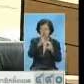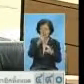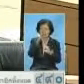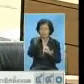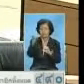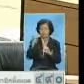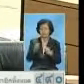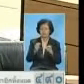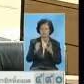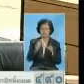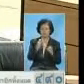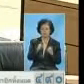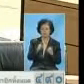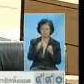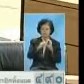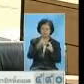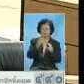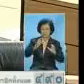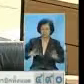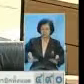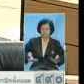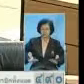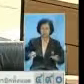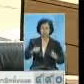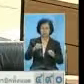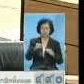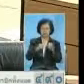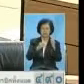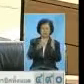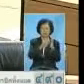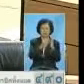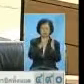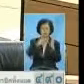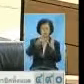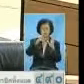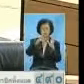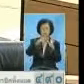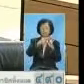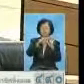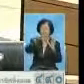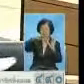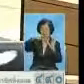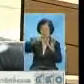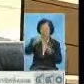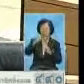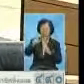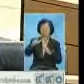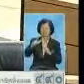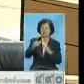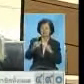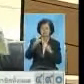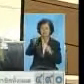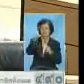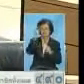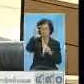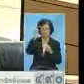ารีบด่วนนี่นะครับอย่างเช่นตลาดรัสเซียตลาดบราซิลและตลาดเกาหลีใต้เป็นต้นแม้ต้องกราบขออภัยท่าน